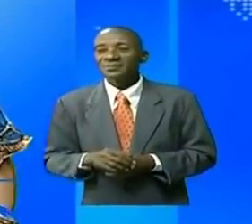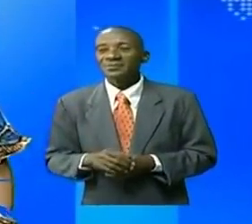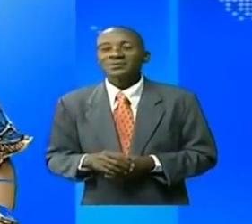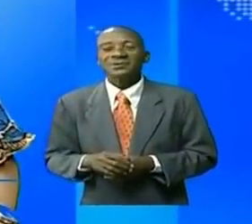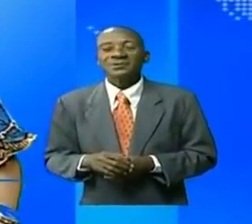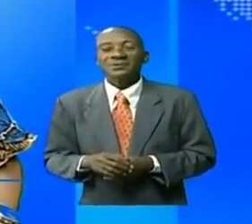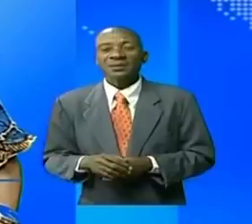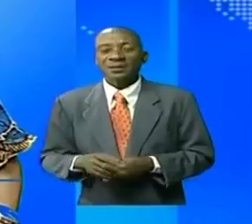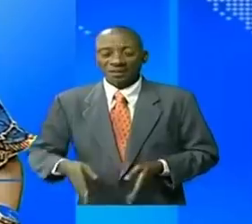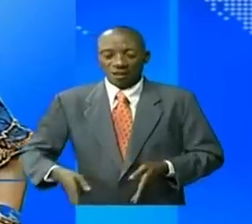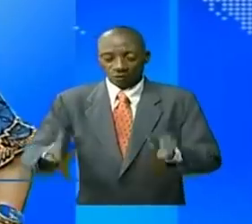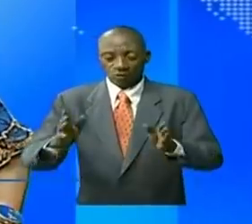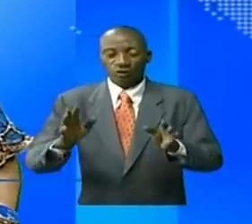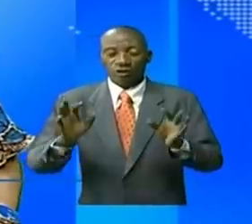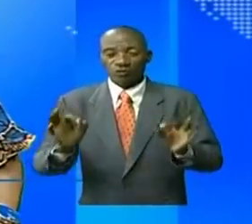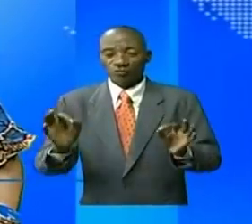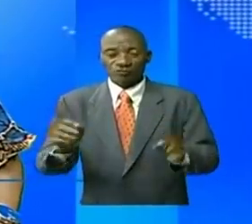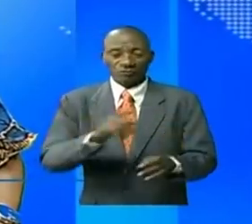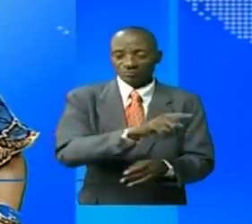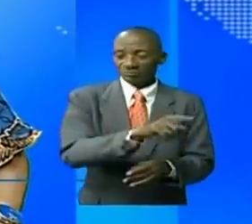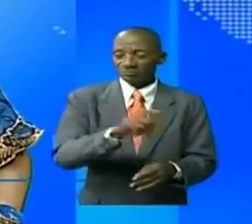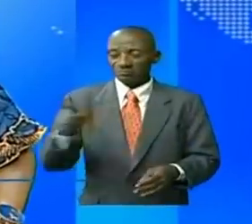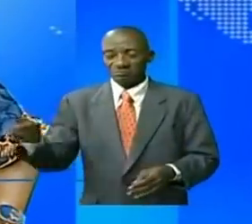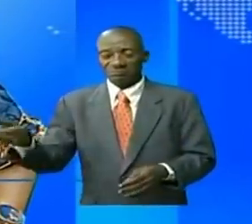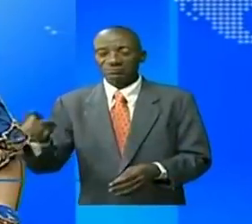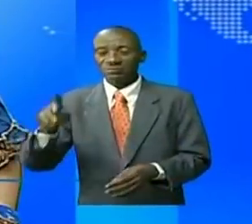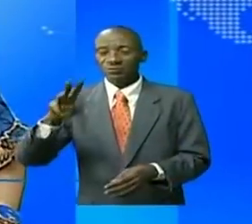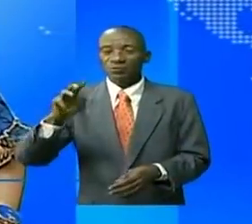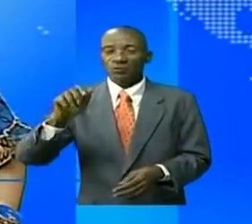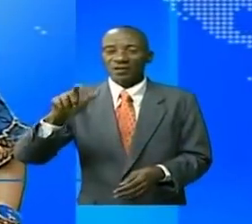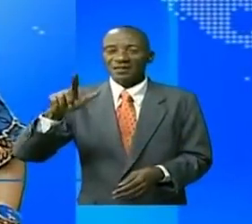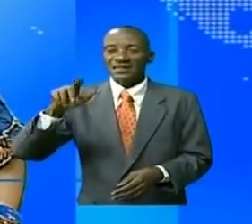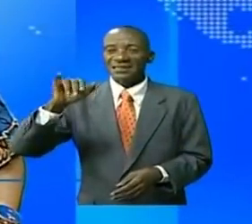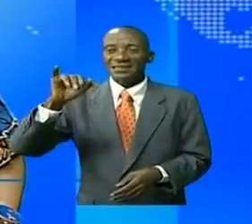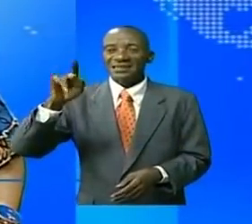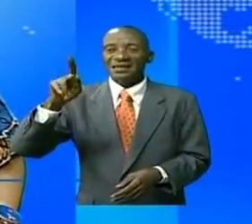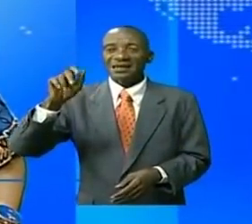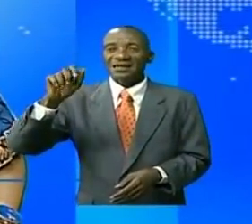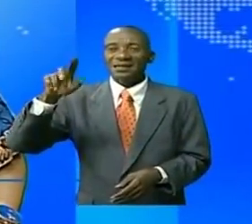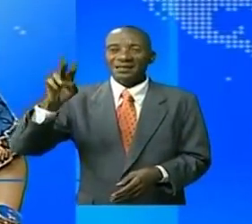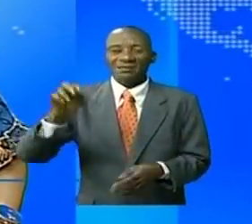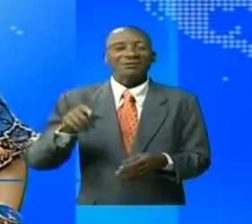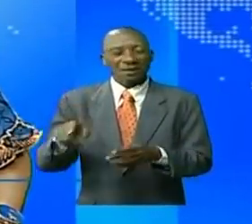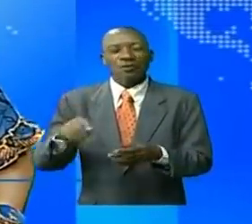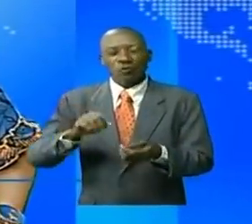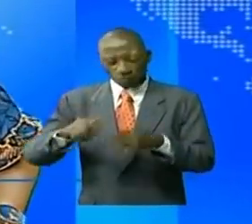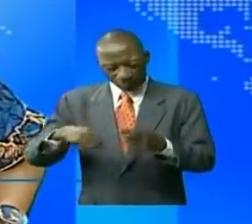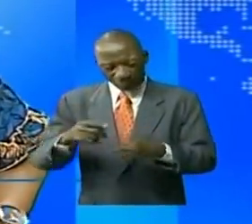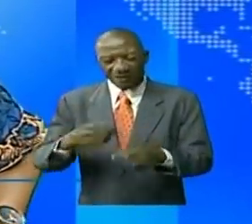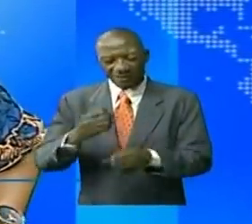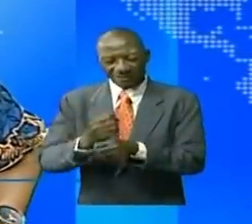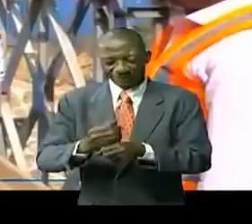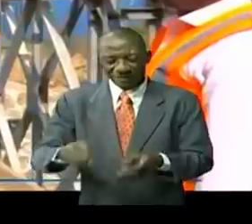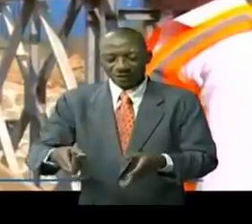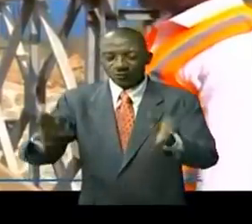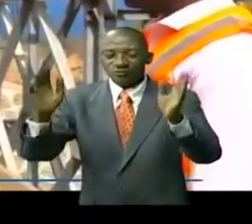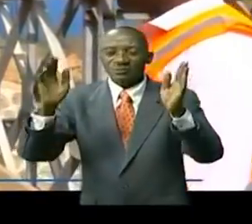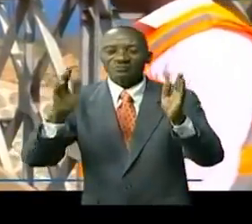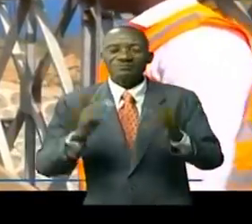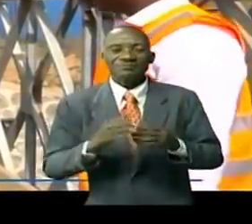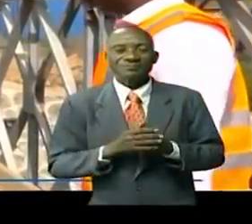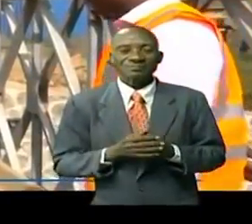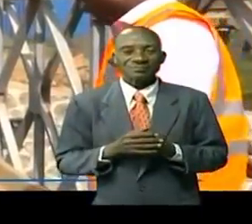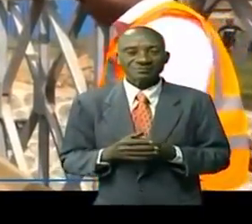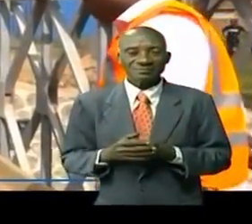Masisi-Walikale, est en pleine réhabilitation, ce avec l'appui financier du gouvernorat et les partenaires. Images et commentaires. Rendre compte